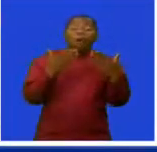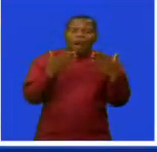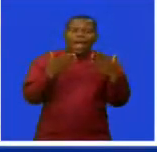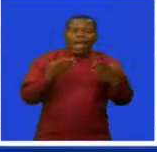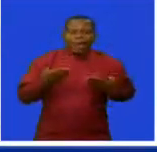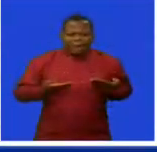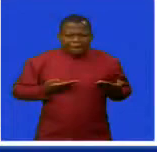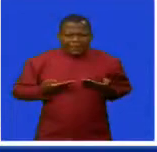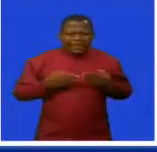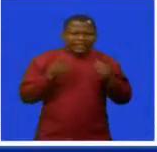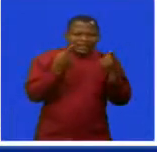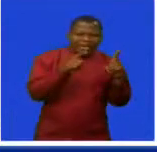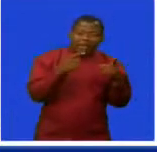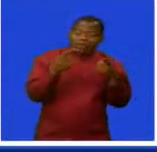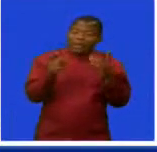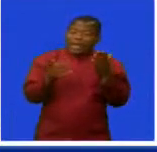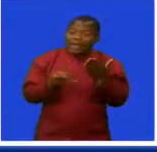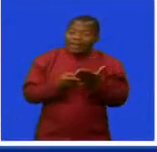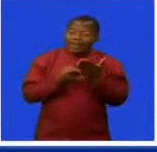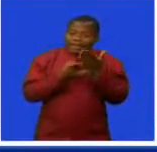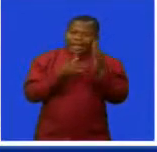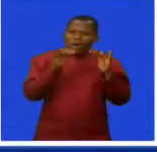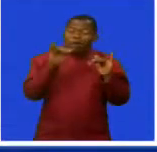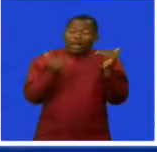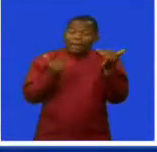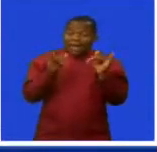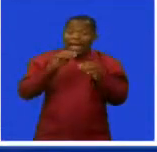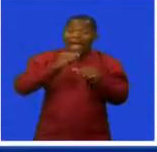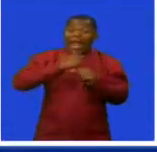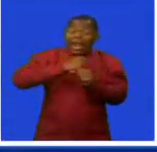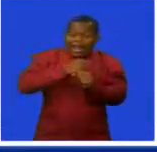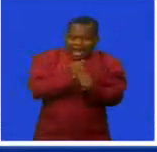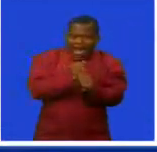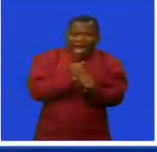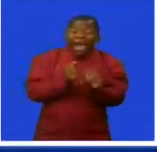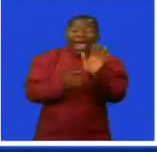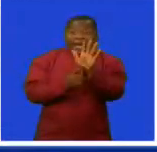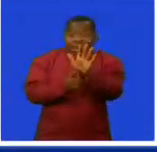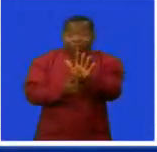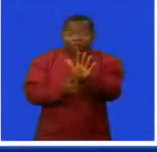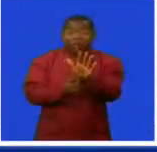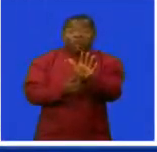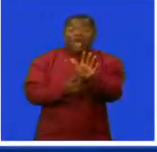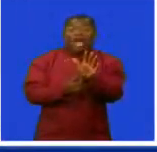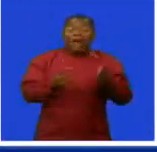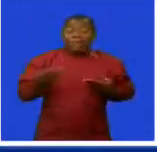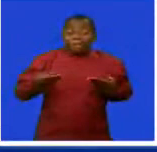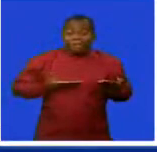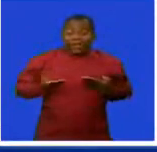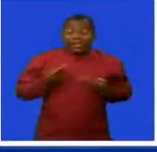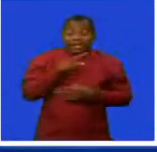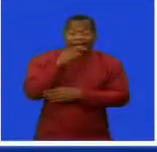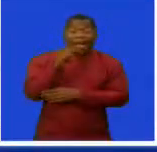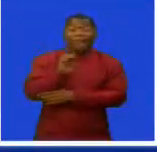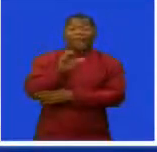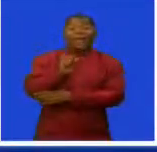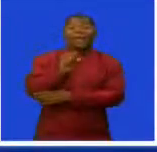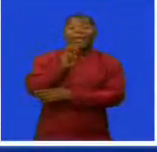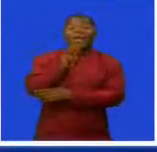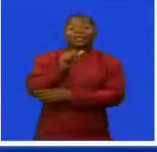inkampani lethuthukisa imango etindzaweni letsemakhaya iSwede. Imvuna ichubeke yabonga litiko letekuvakasha